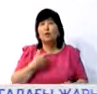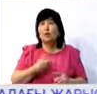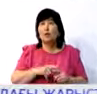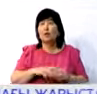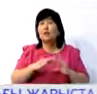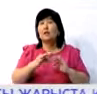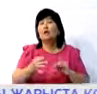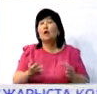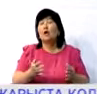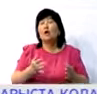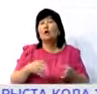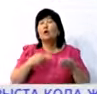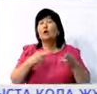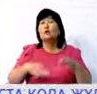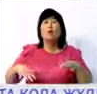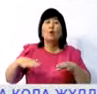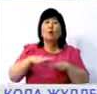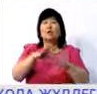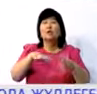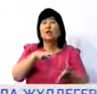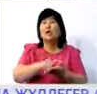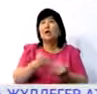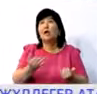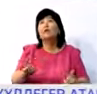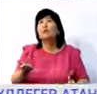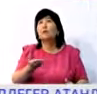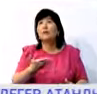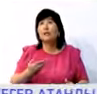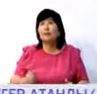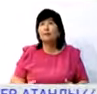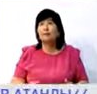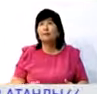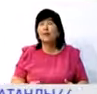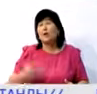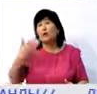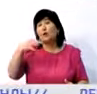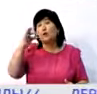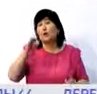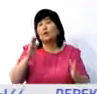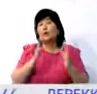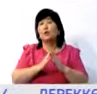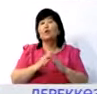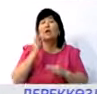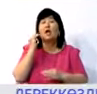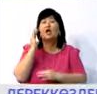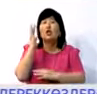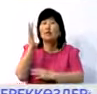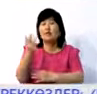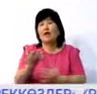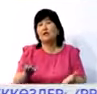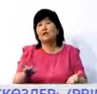елді мекен 9 жолдың торабында орналасқанбыз. Бізде қазір 50% үйде жеміс ағашы